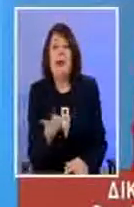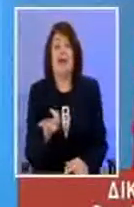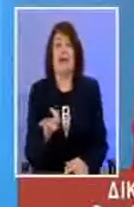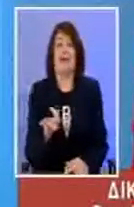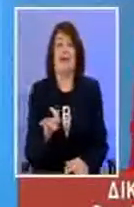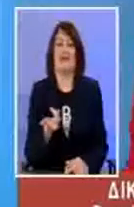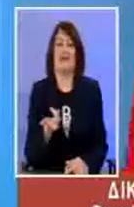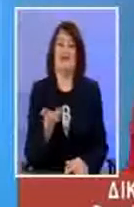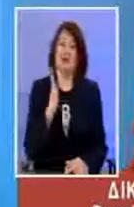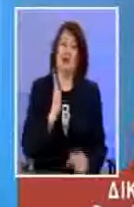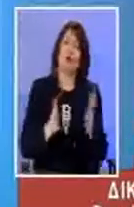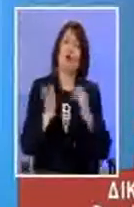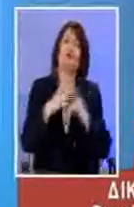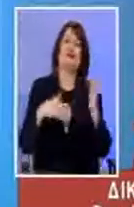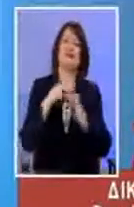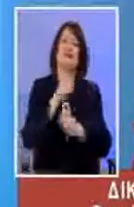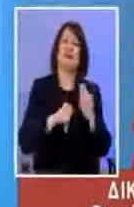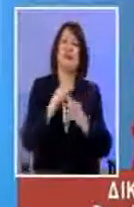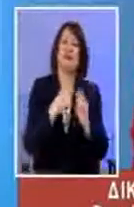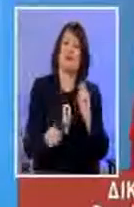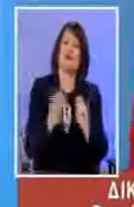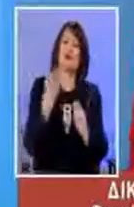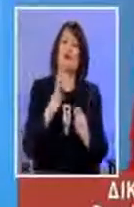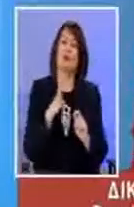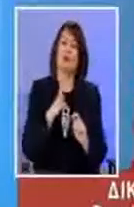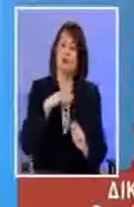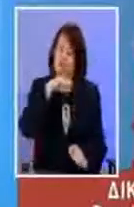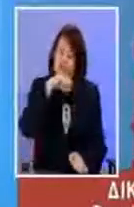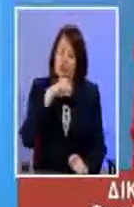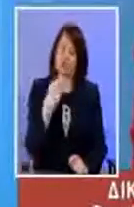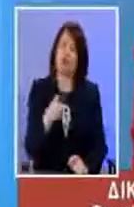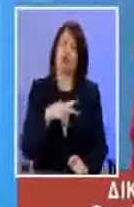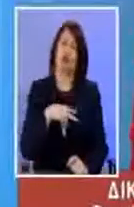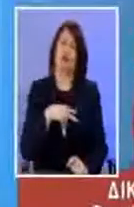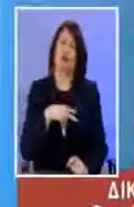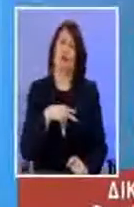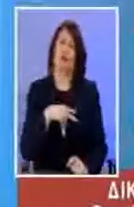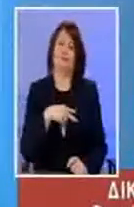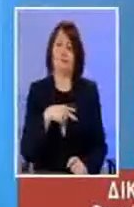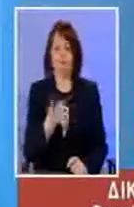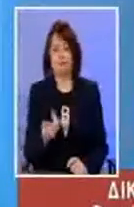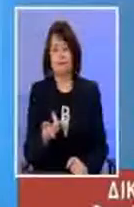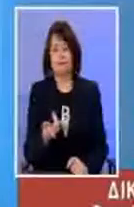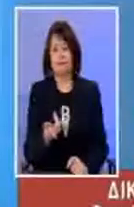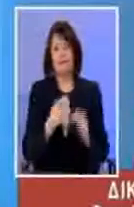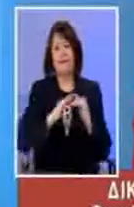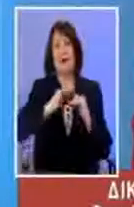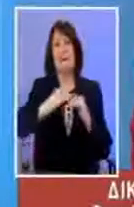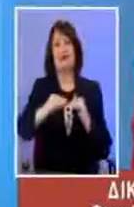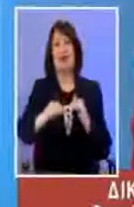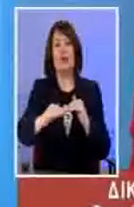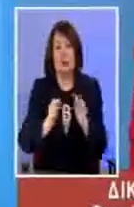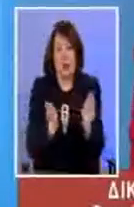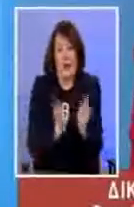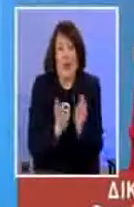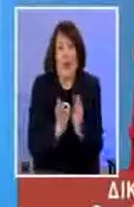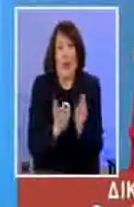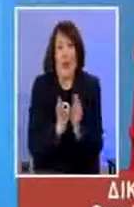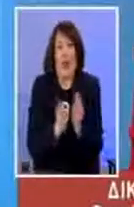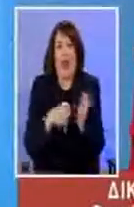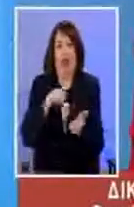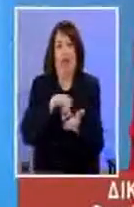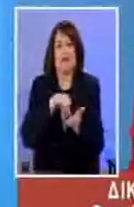μπορείς να χτίσεις το νέο, το πιο ανθρωπιστικό, το πιο σωστό προς όλους. Προσέξτε, λοιπόν, όταν έχουμε τα χτίσαμε πεζοδρόμια των μερικών εκατοστών σε κάποια σημεία